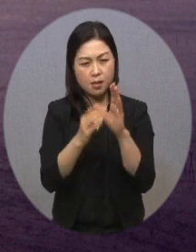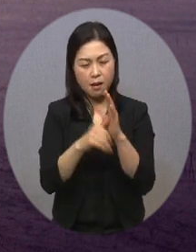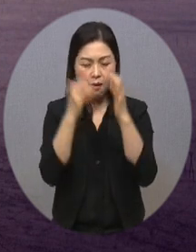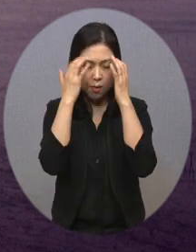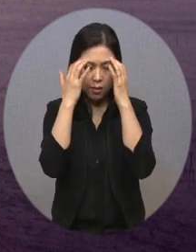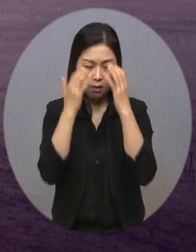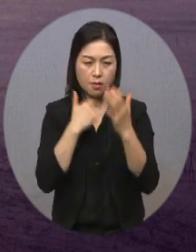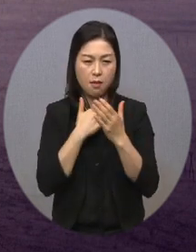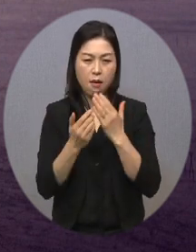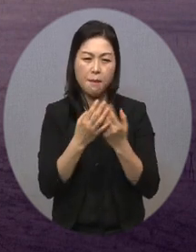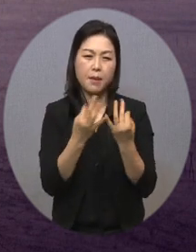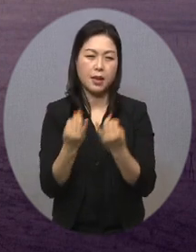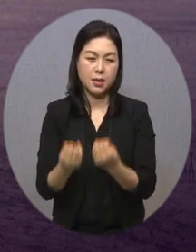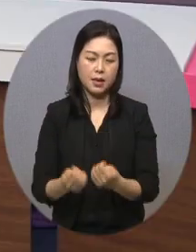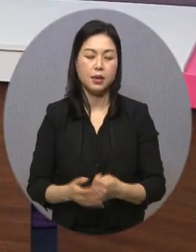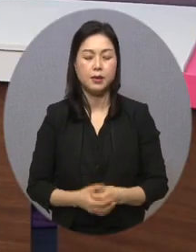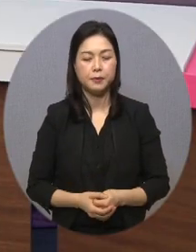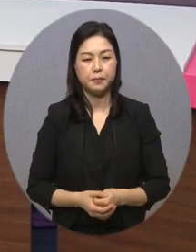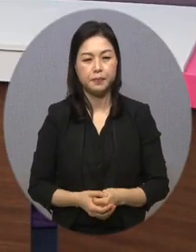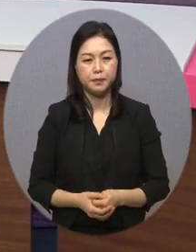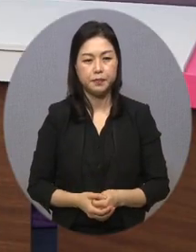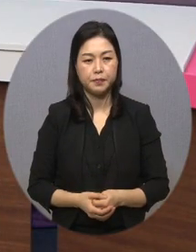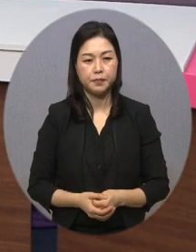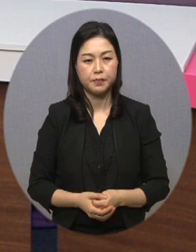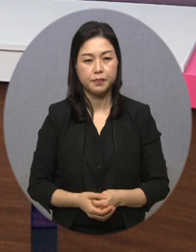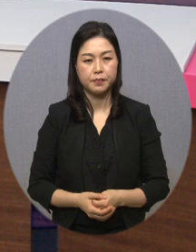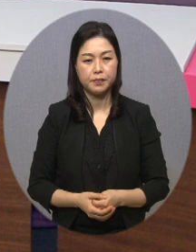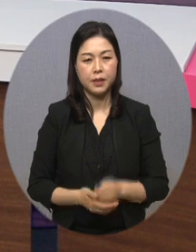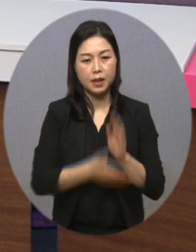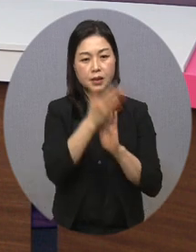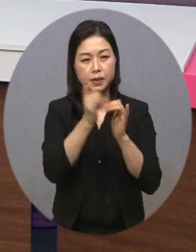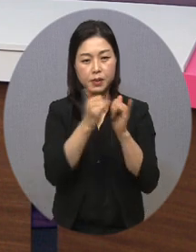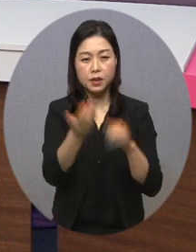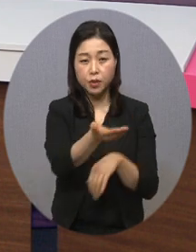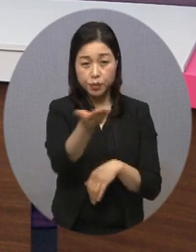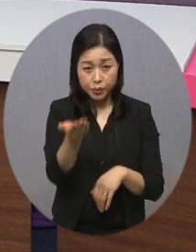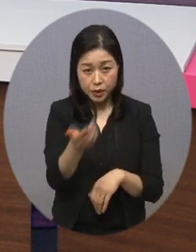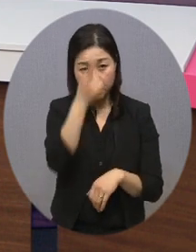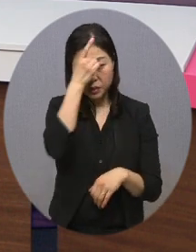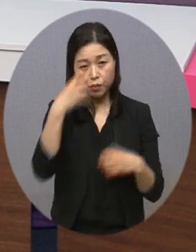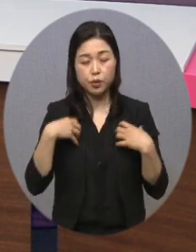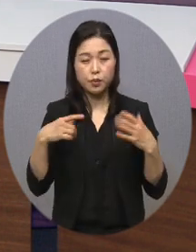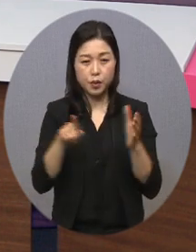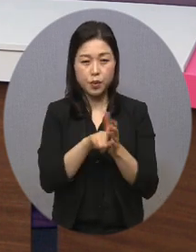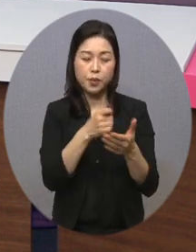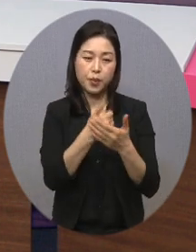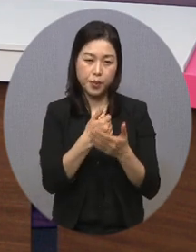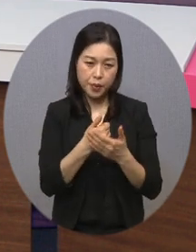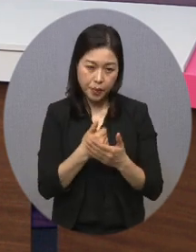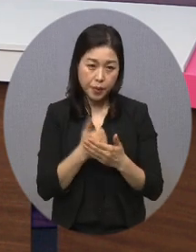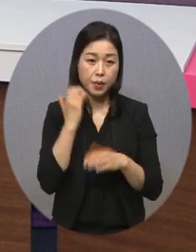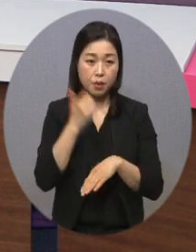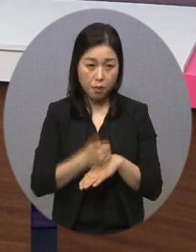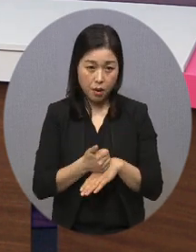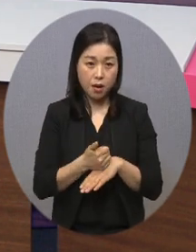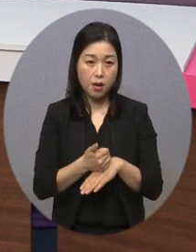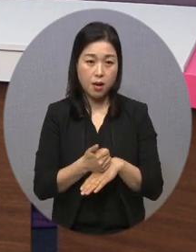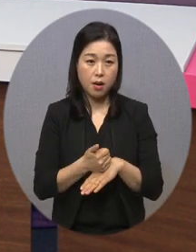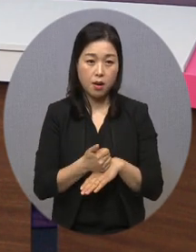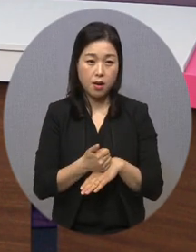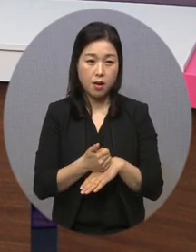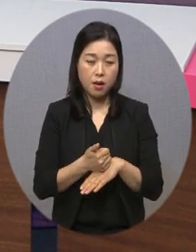많은 고통을 겪으셨습니까? 이 또한 시민들께서 정부를 믿고 협력해 주신 대가로